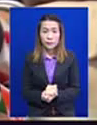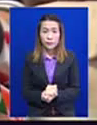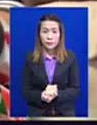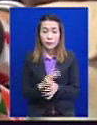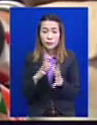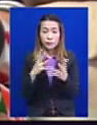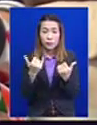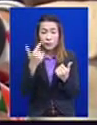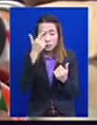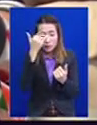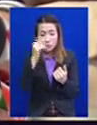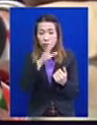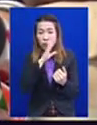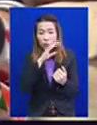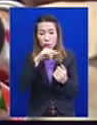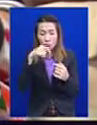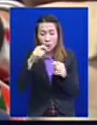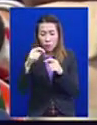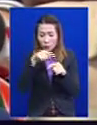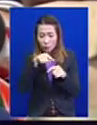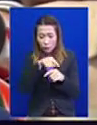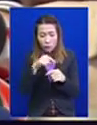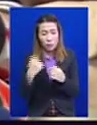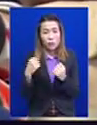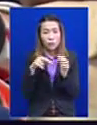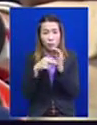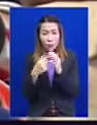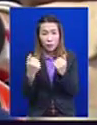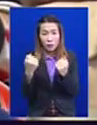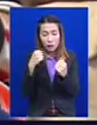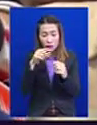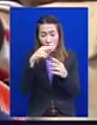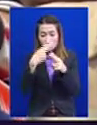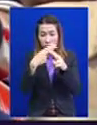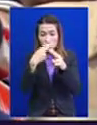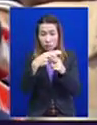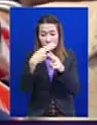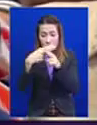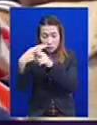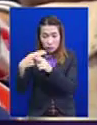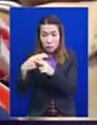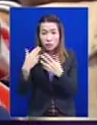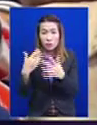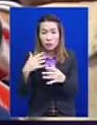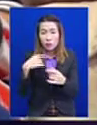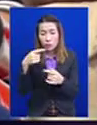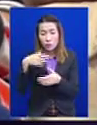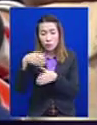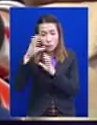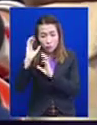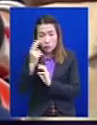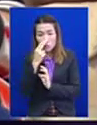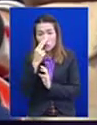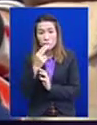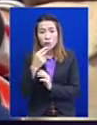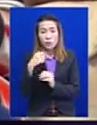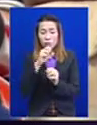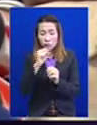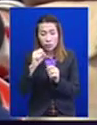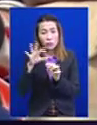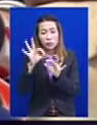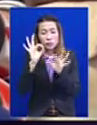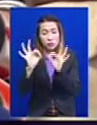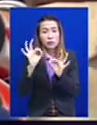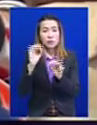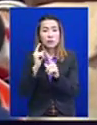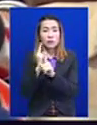เพราะเวลายกเว้นไอ้ไม่เอา3บัญชี3รายชื่อนั้นแล้วเนี่ยเราโยนกลับไปสสเลยเพราะว่